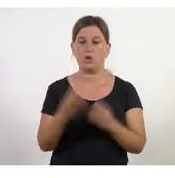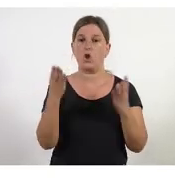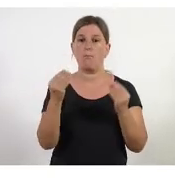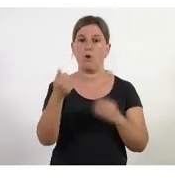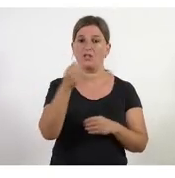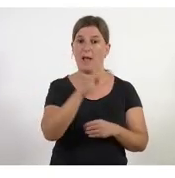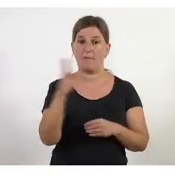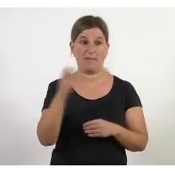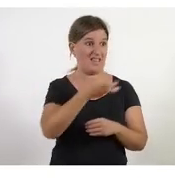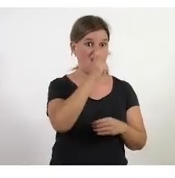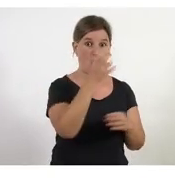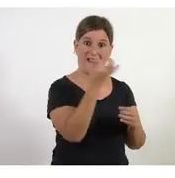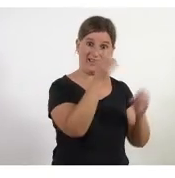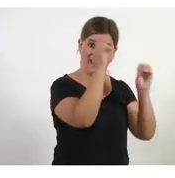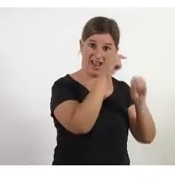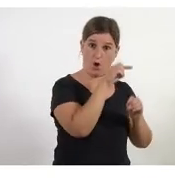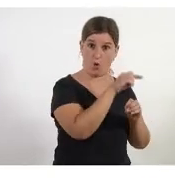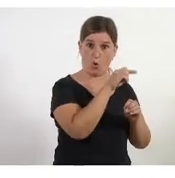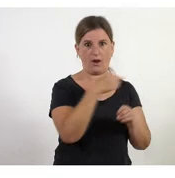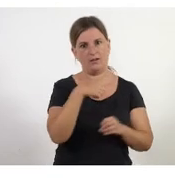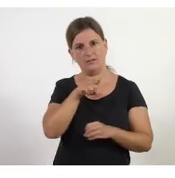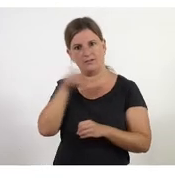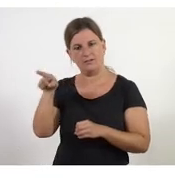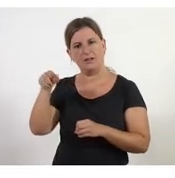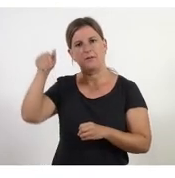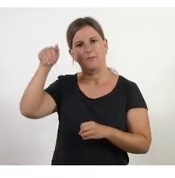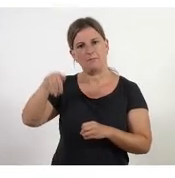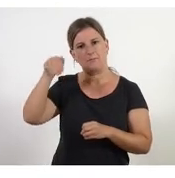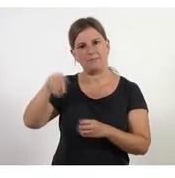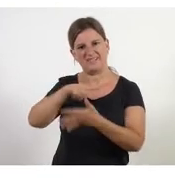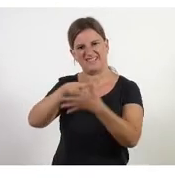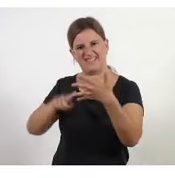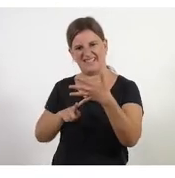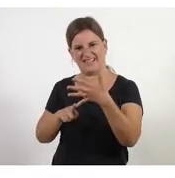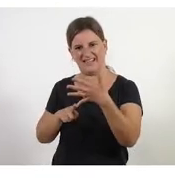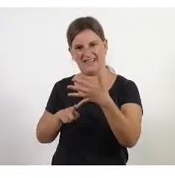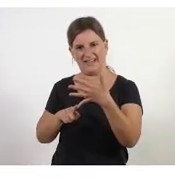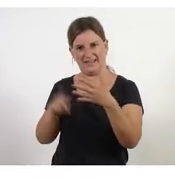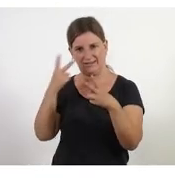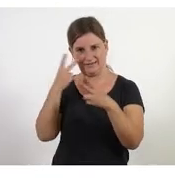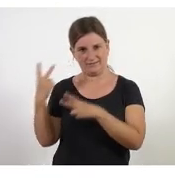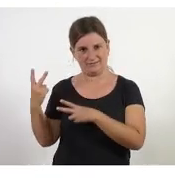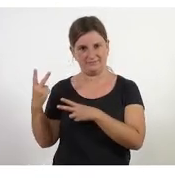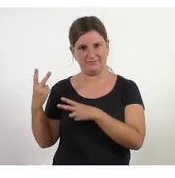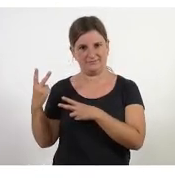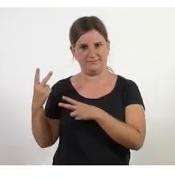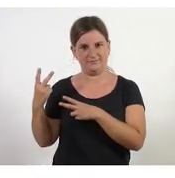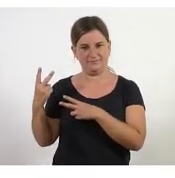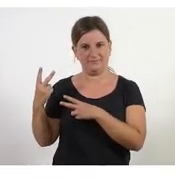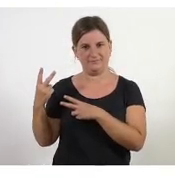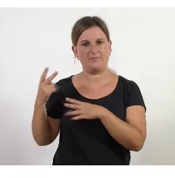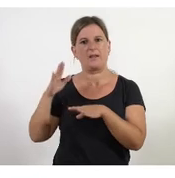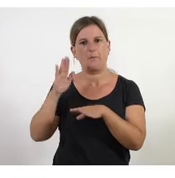estem veient, igual que la solució de Google, però nosaltres ens volem fixar en les 5 que estan veient, destacant,